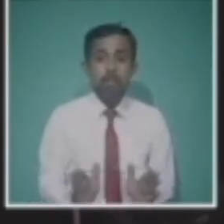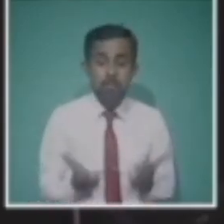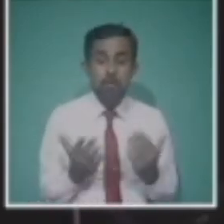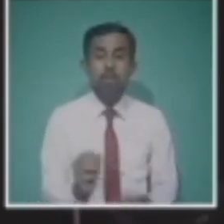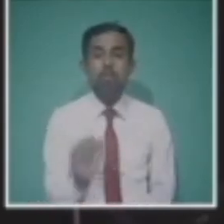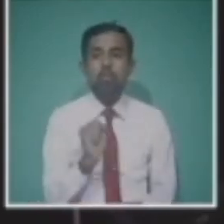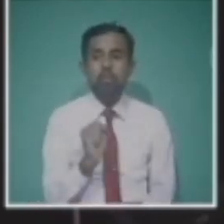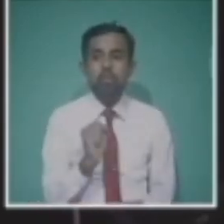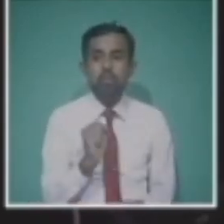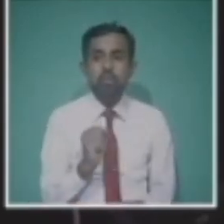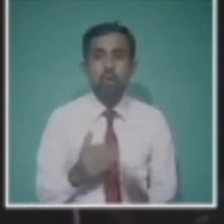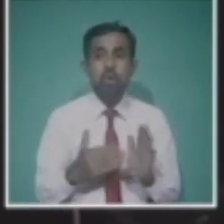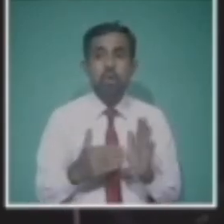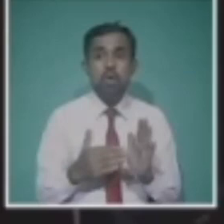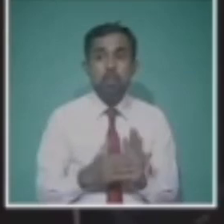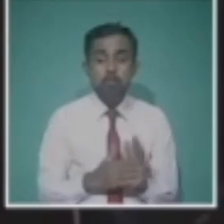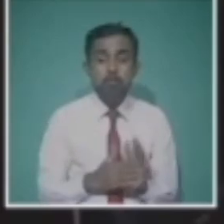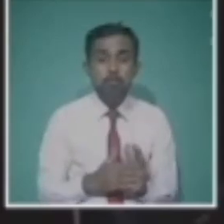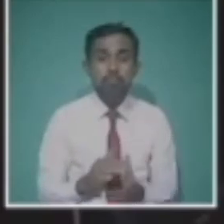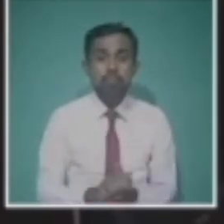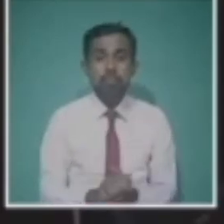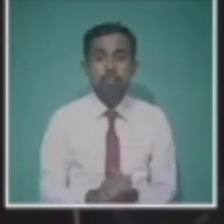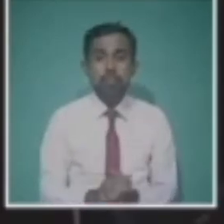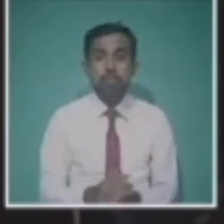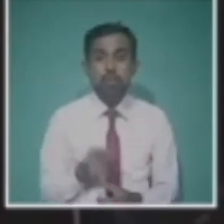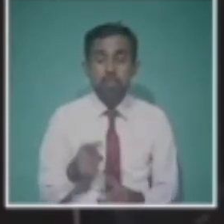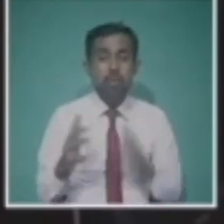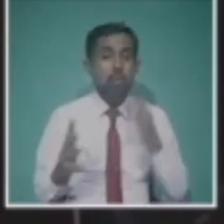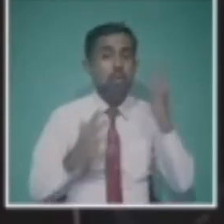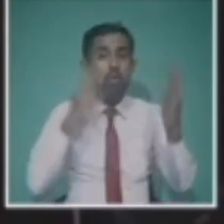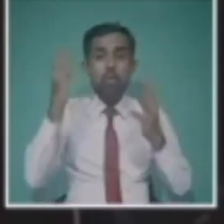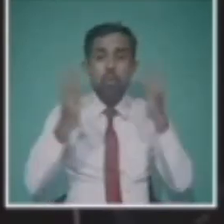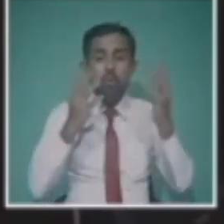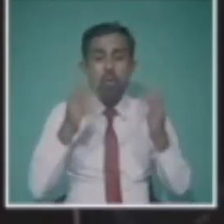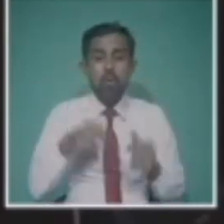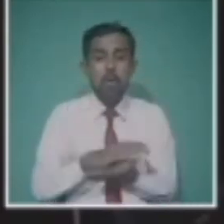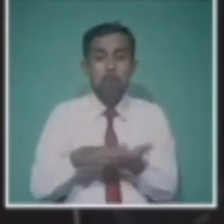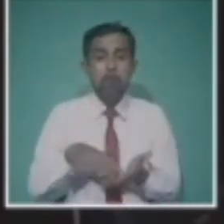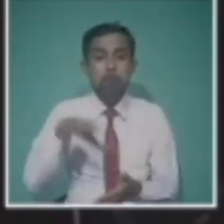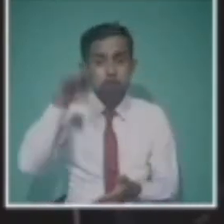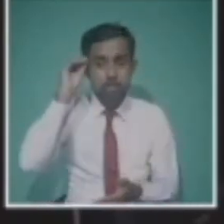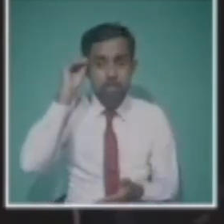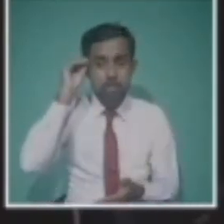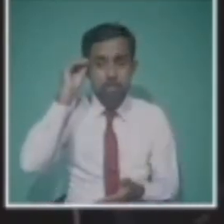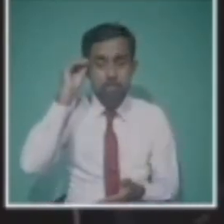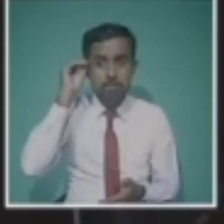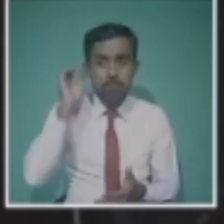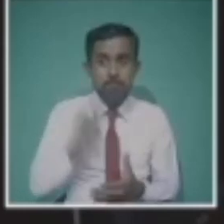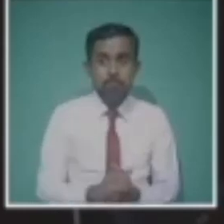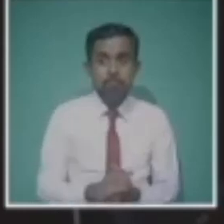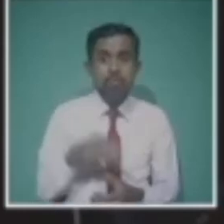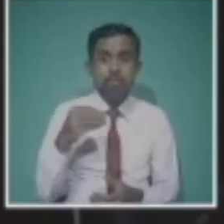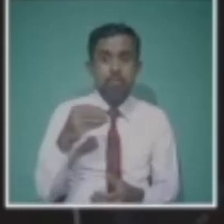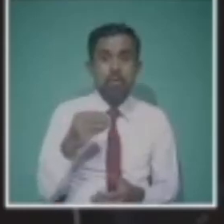තිබුණේ මොරටෝරියම් එකක් ඩික්ලෙයාර් කරන්න. ඒකයි ලෝකයේ අද පිළිගත්තු සම්ප්‍රදාය.